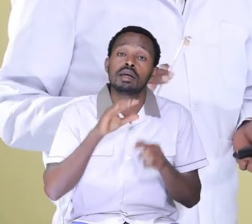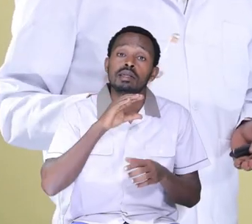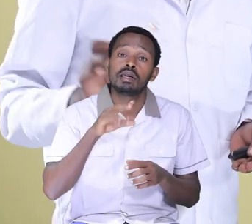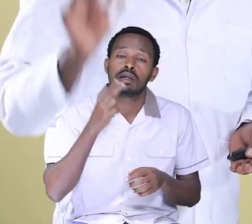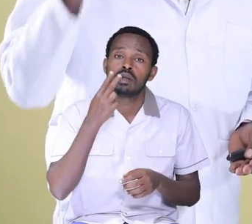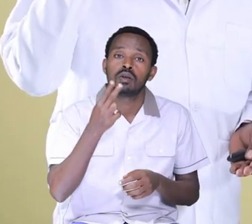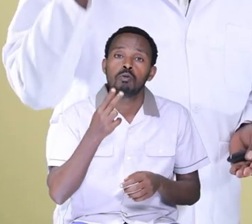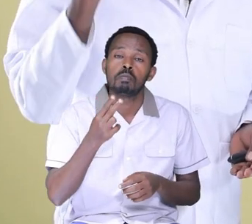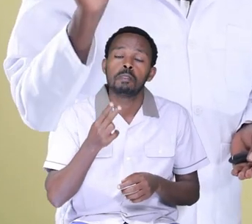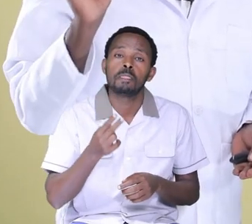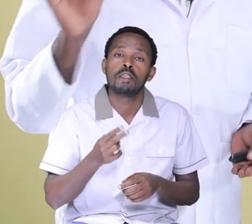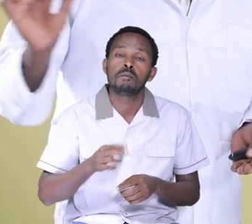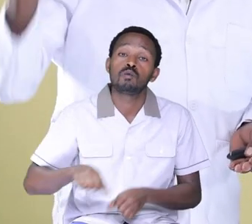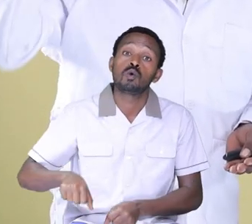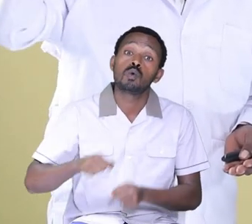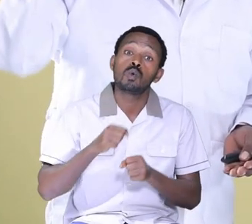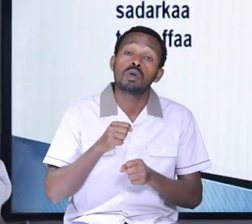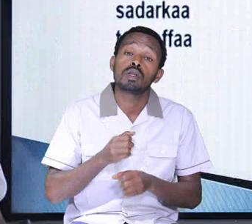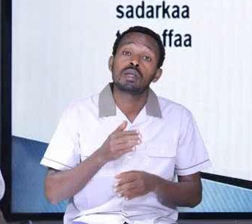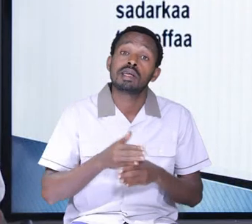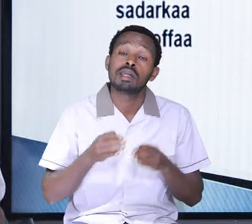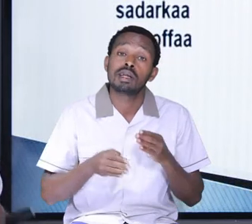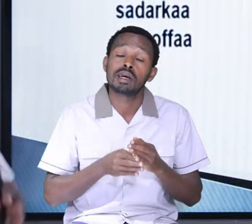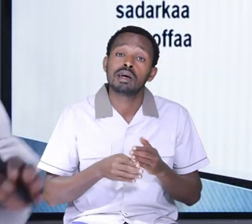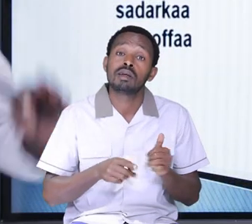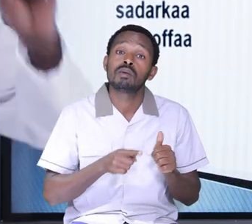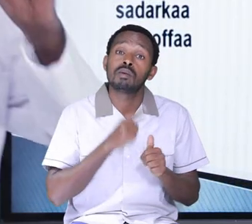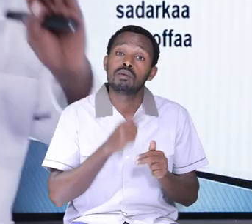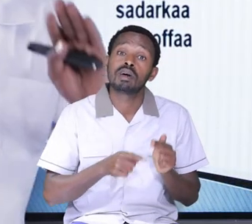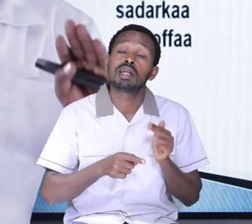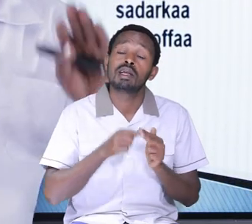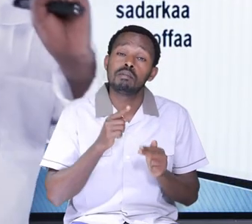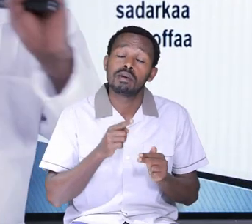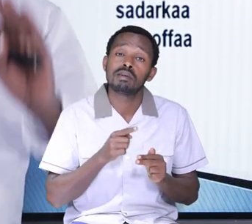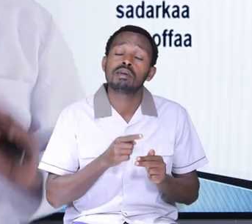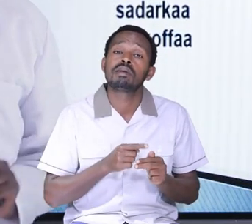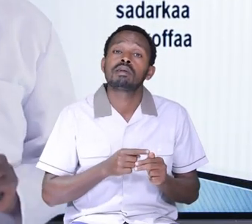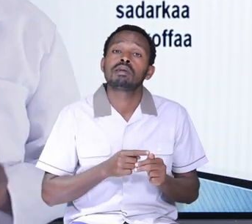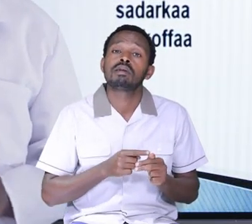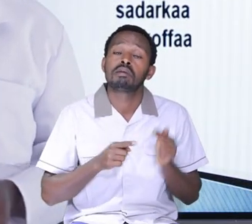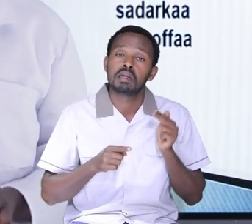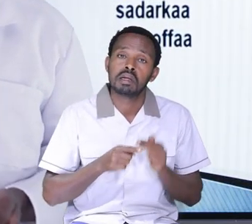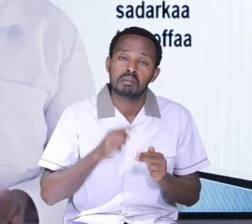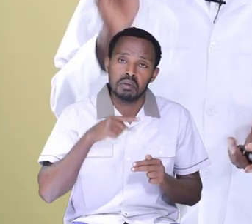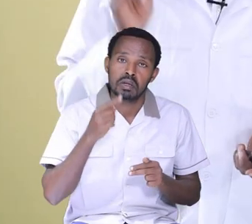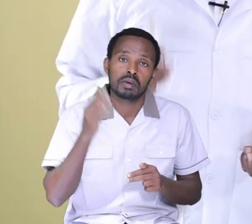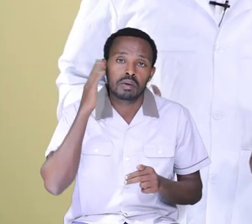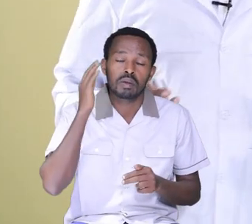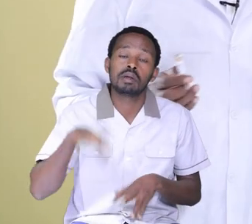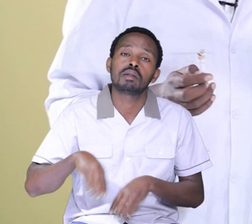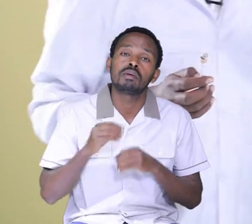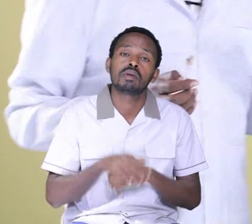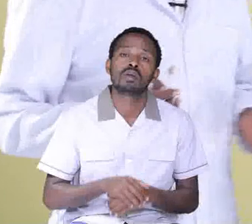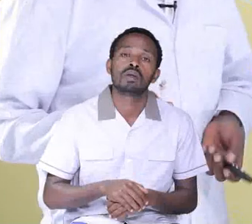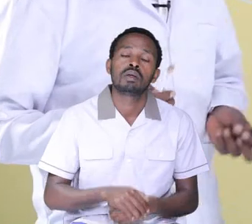fonqolcha sadarkaa tokkoffaa fi fonqolcha sadarkaa lammaffaa fi fonqolcha sadarkaa sadafaa jedhamanitu beekamu.